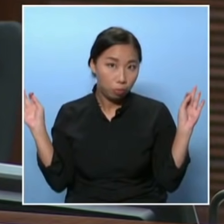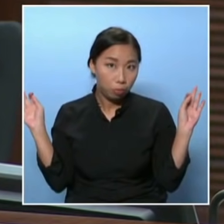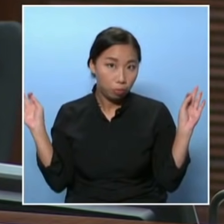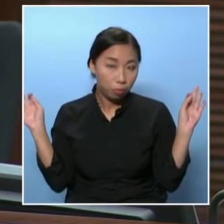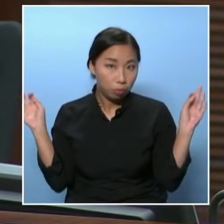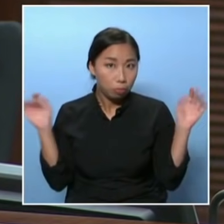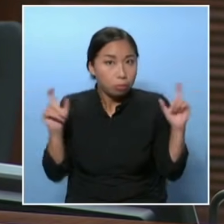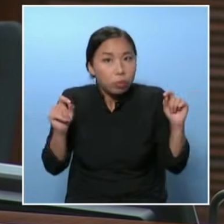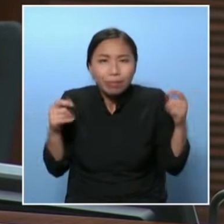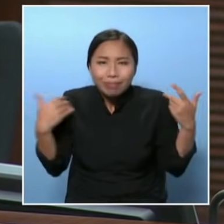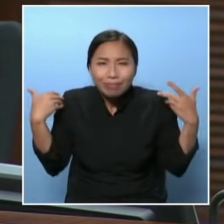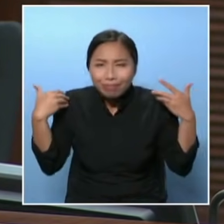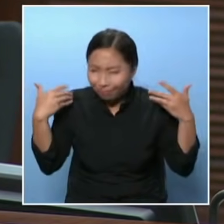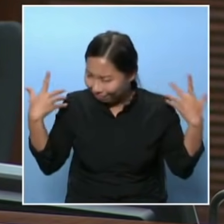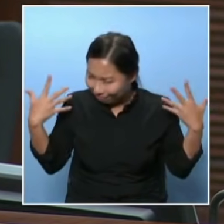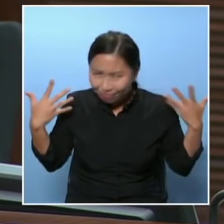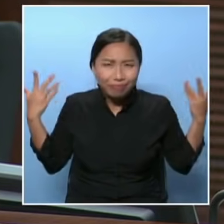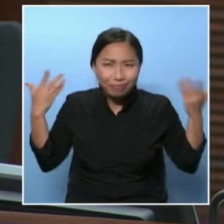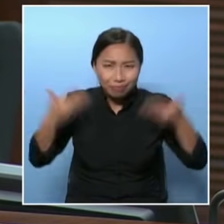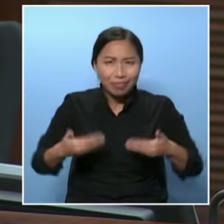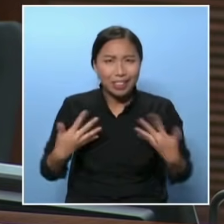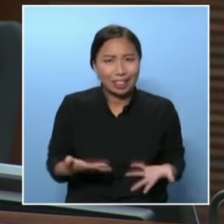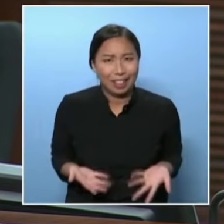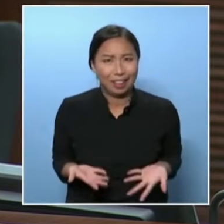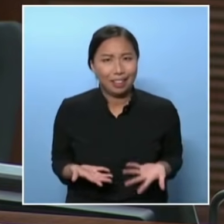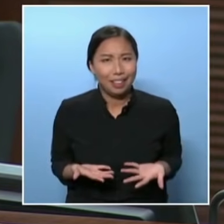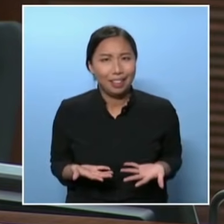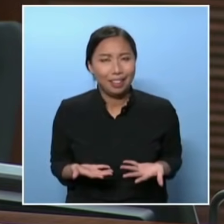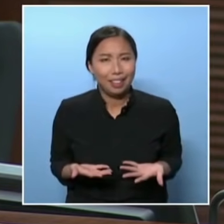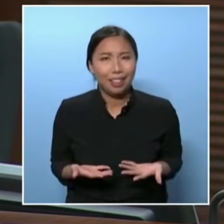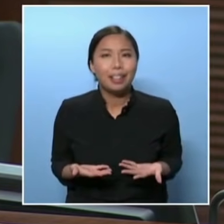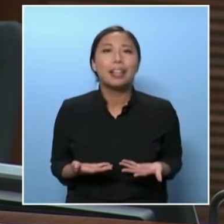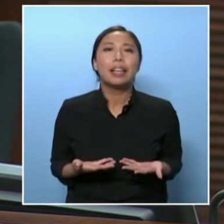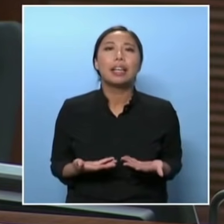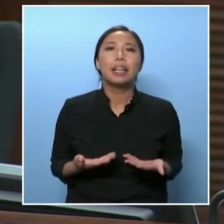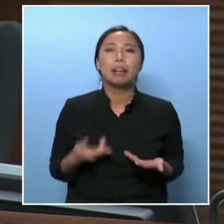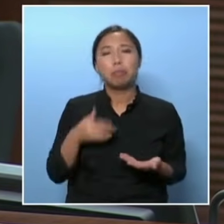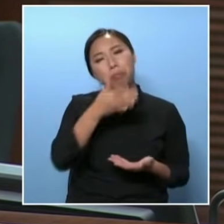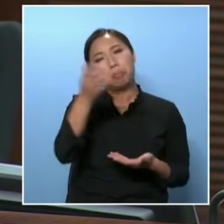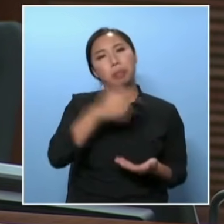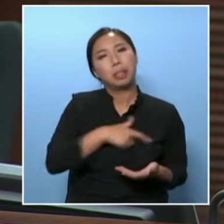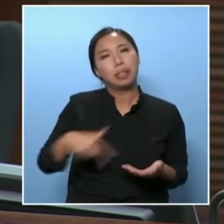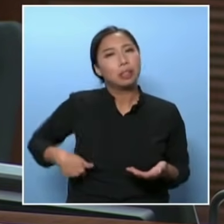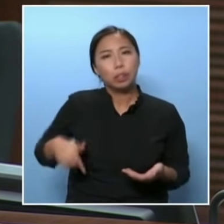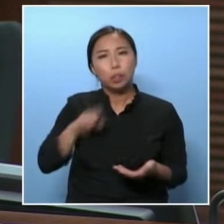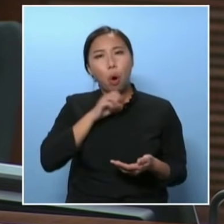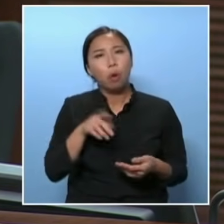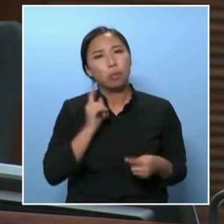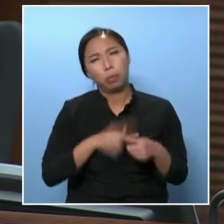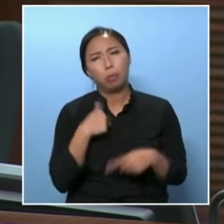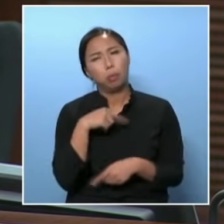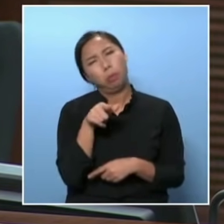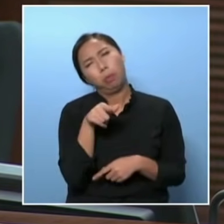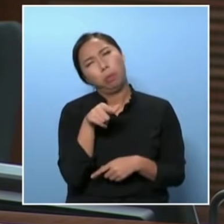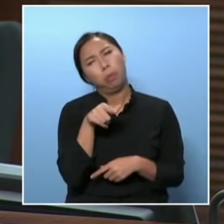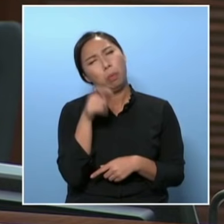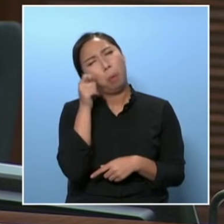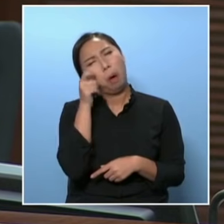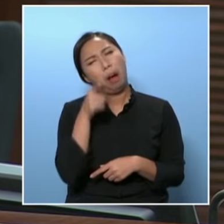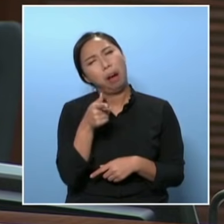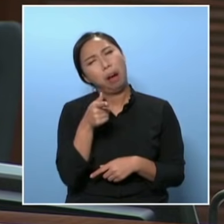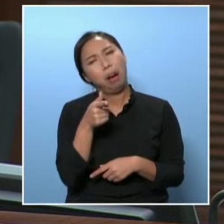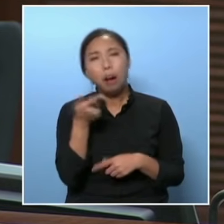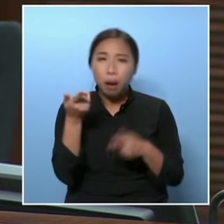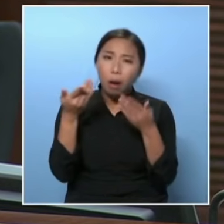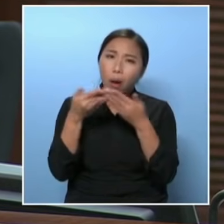即係我覺得去到今日嚟講，咁同頭先仲有其他議員喺度講啦。我覺得最離奇嘅就係，連喺學